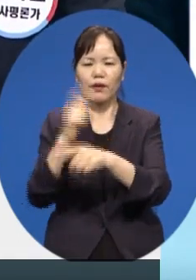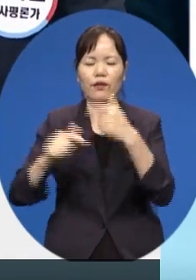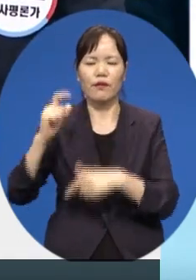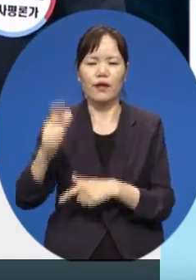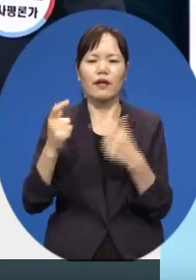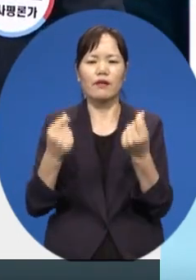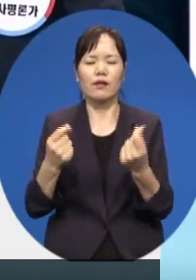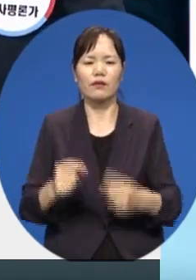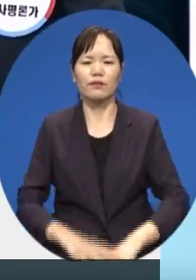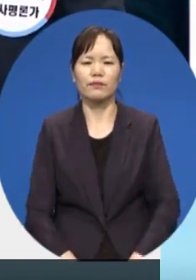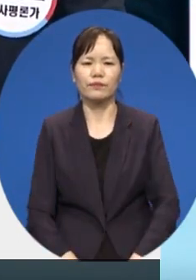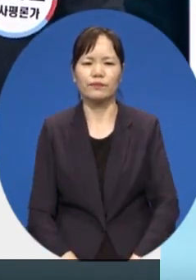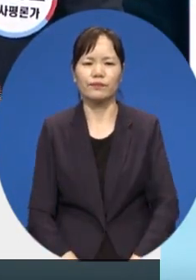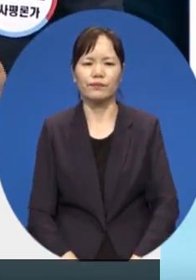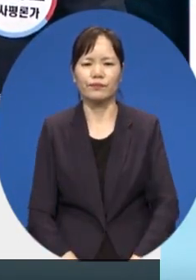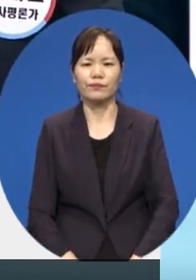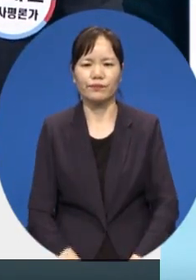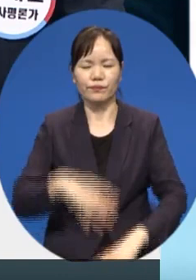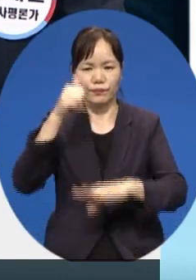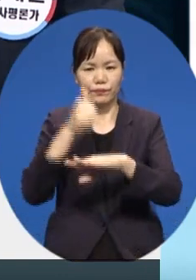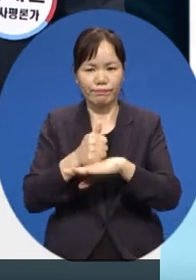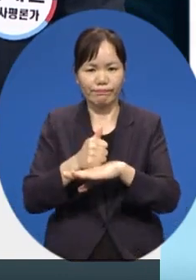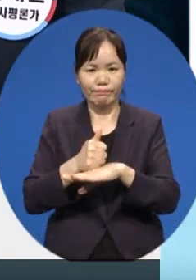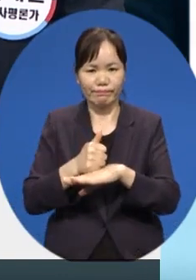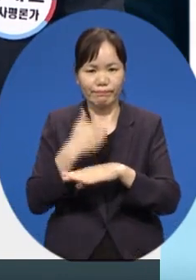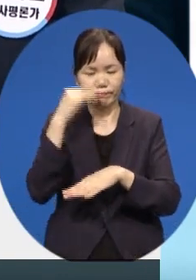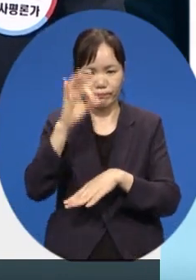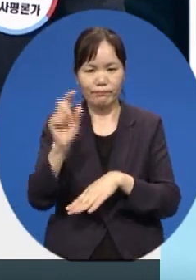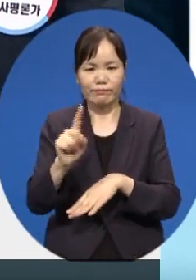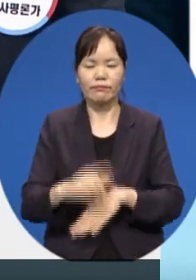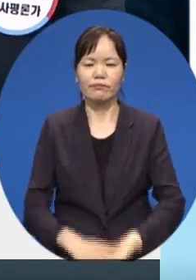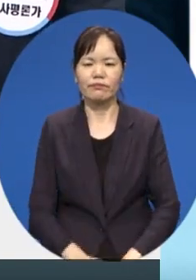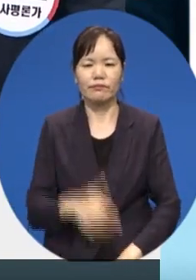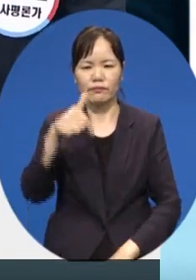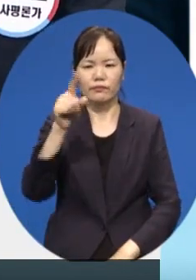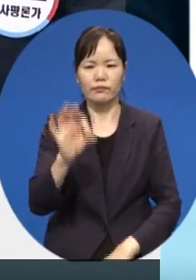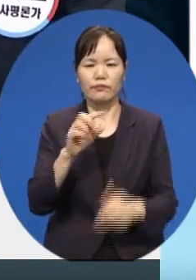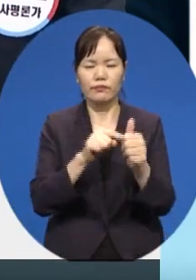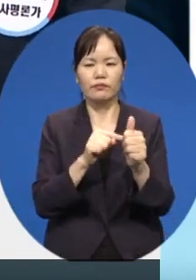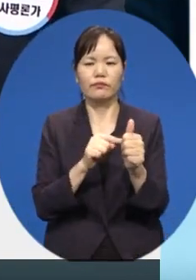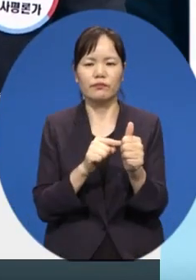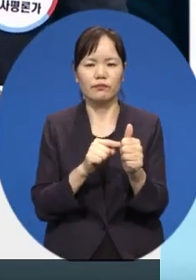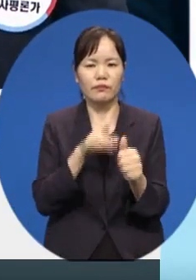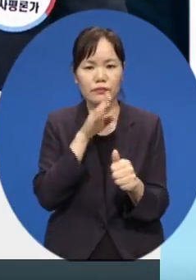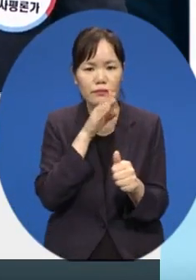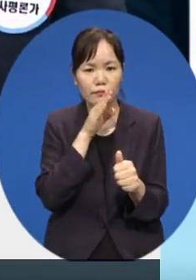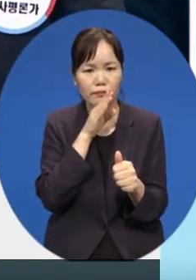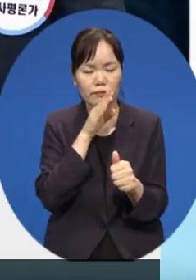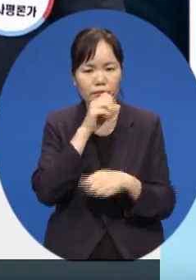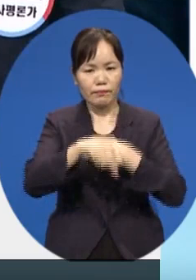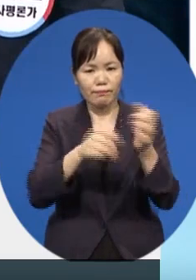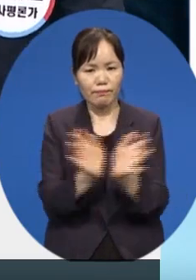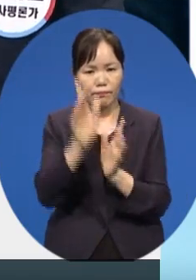것 같고요. 한 가지 좀 제가 나중에 한번 주목해 볼 만한 포인트는 강민석 전 청와대 대변인이 과연